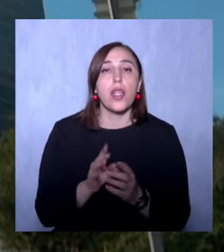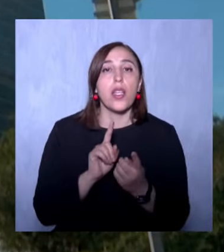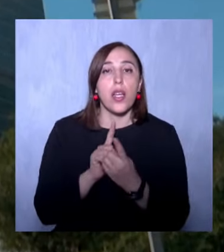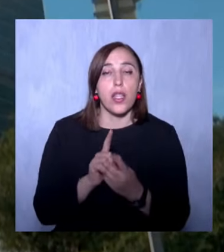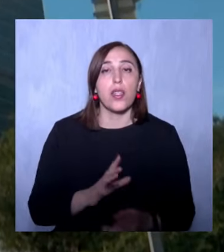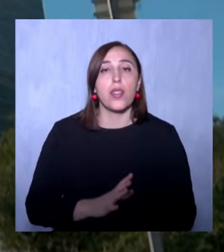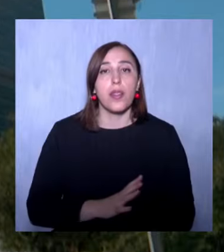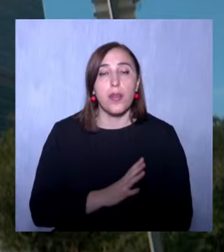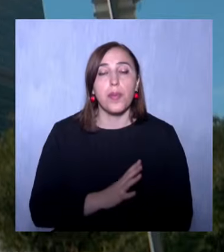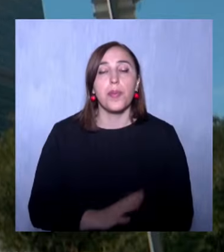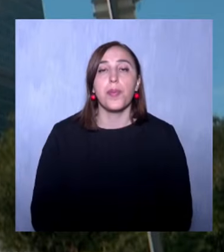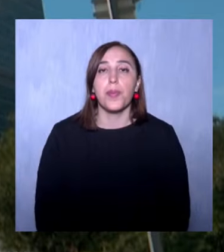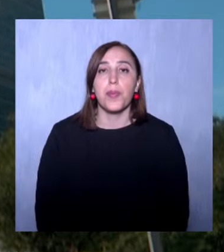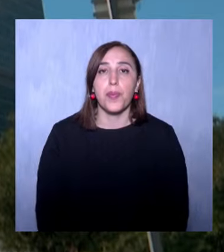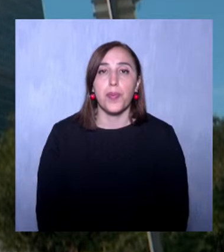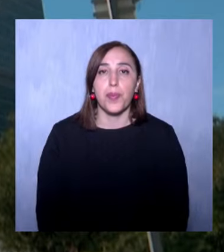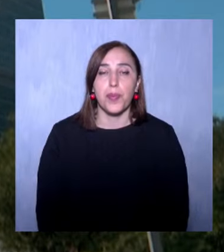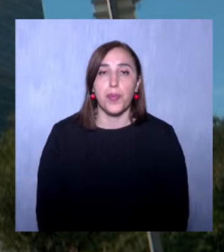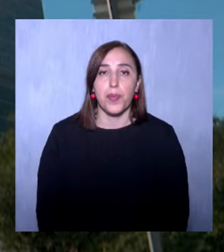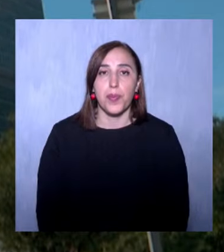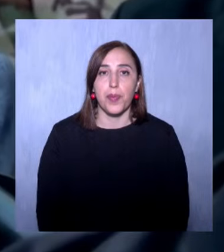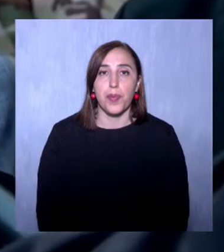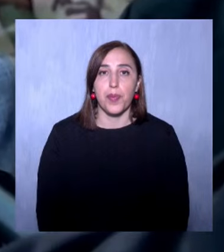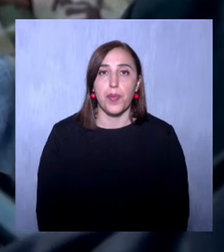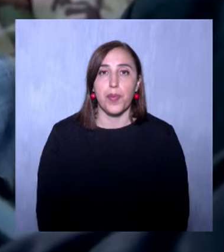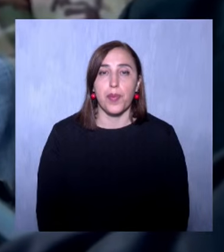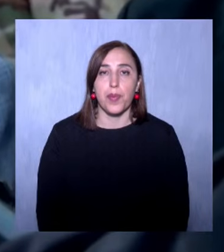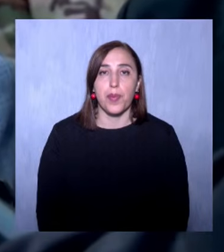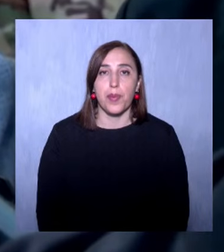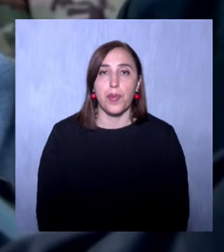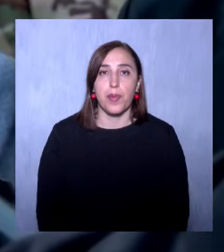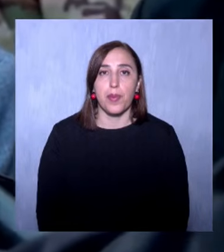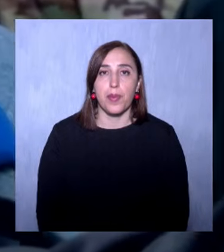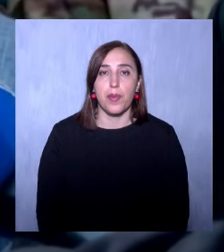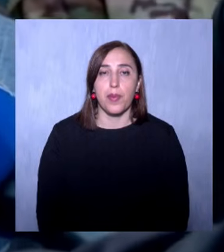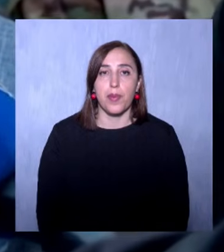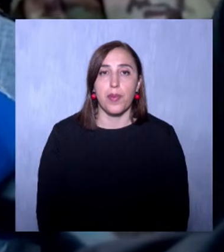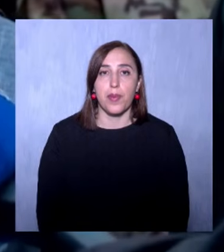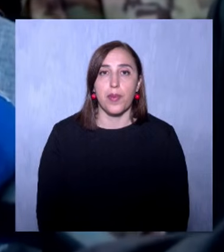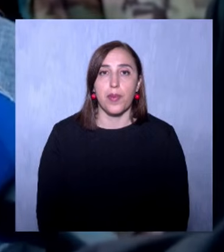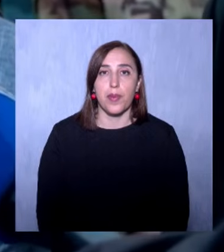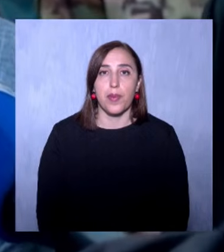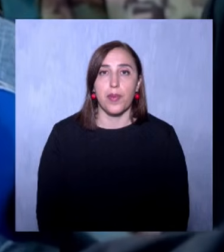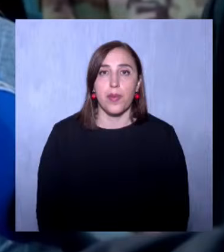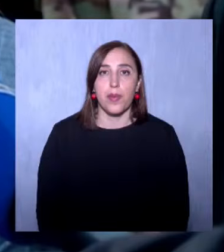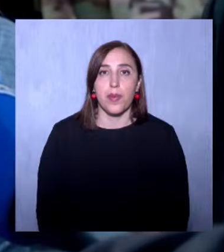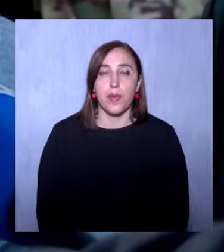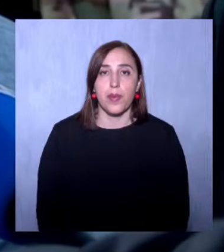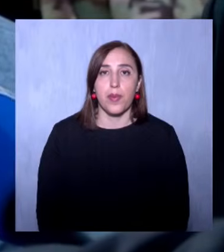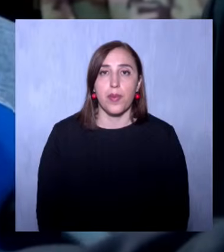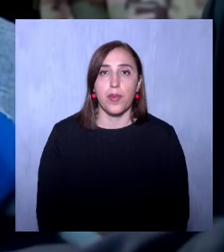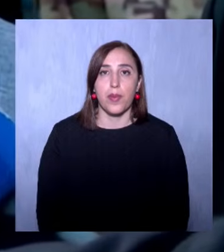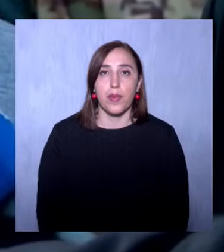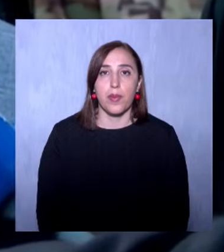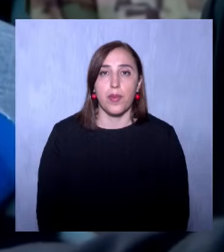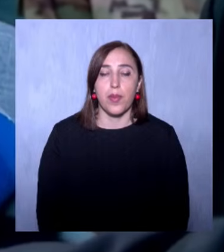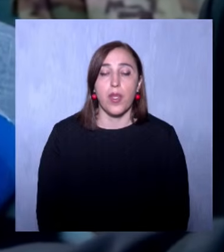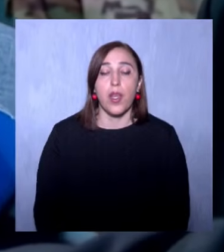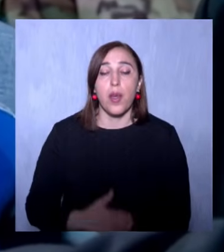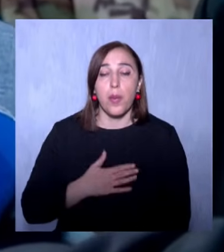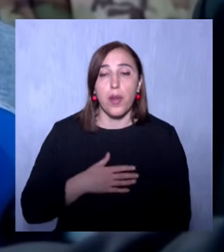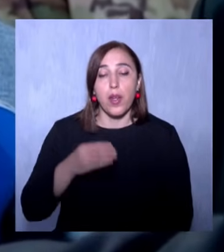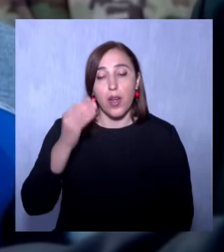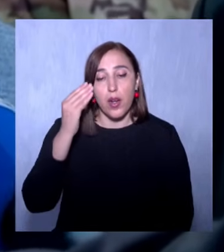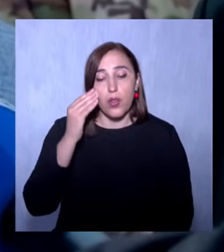minister, and we felt that those were constructive discussions, something դրանք մեր